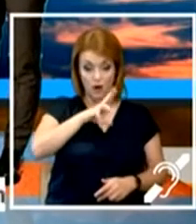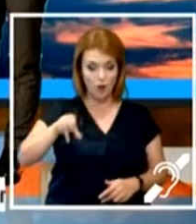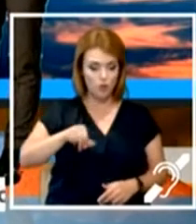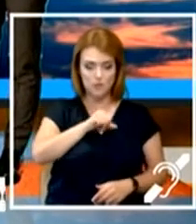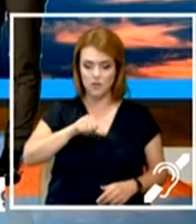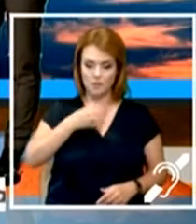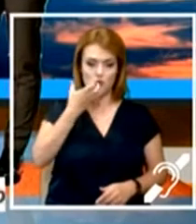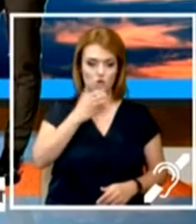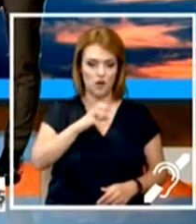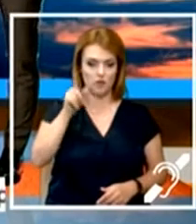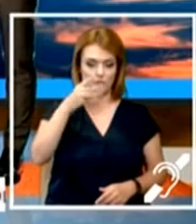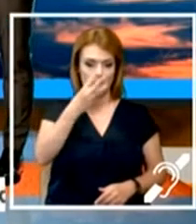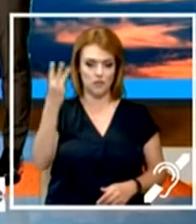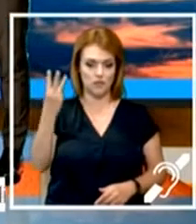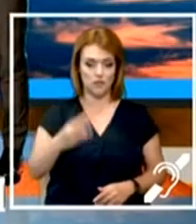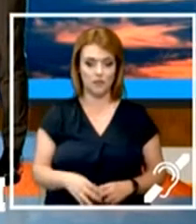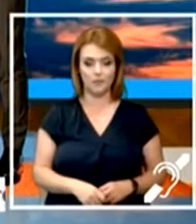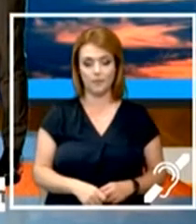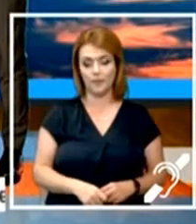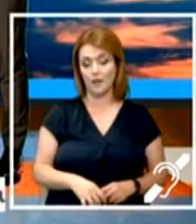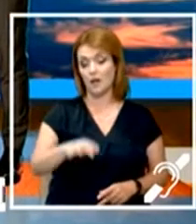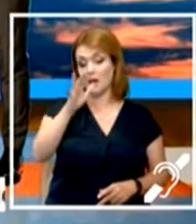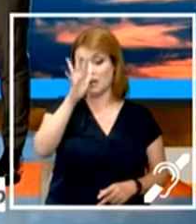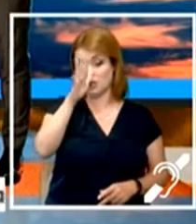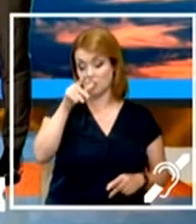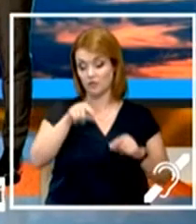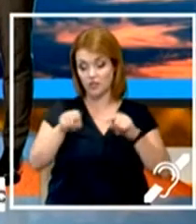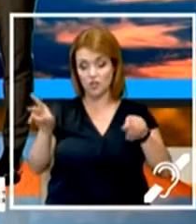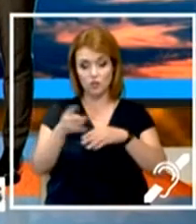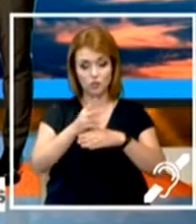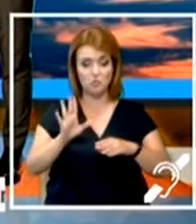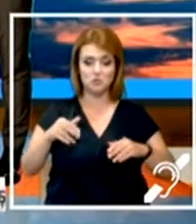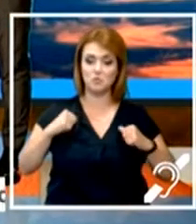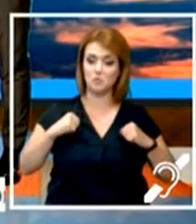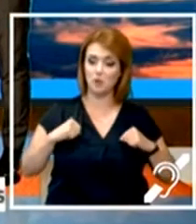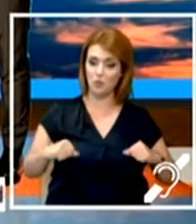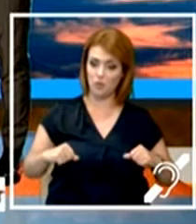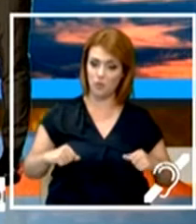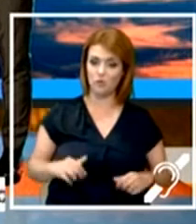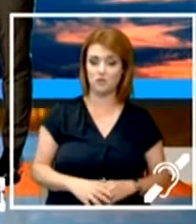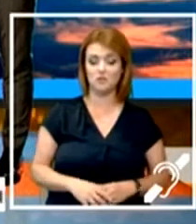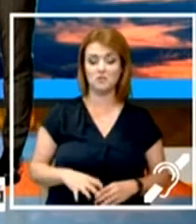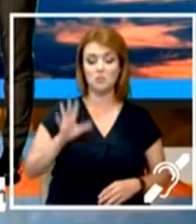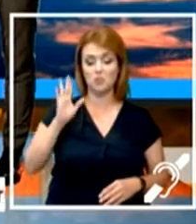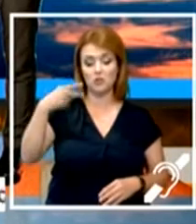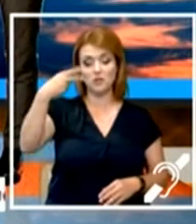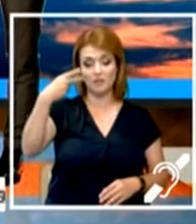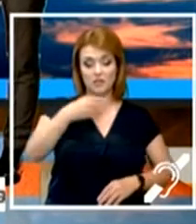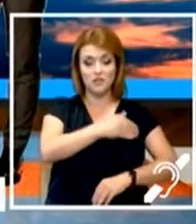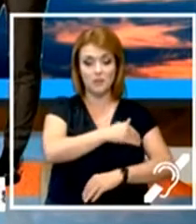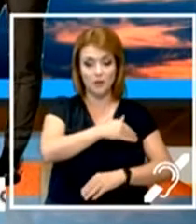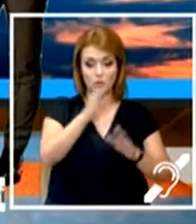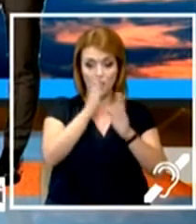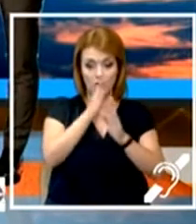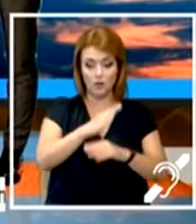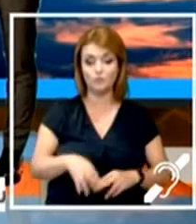vor fi 33 de grade. În capitală urmează o noapte liniștită, chiar dacă deasupra orașului își fac apariția și câțiva nori. 20